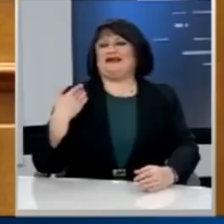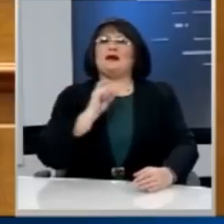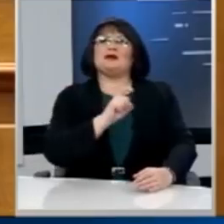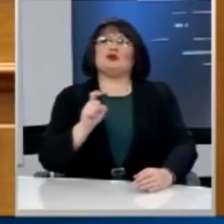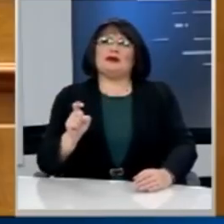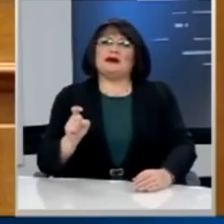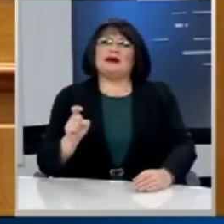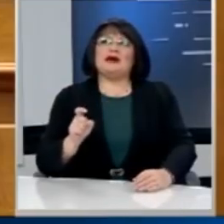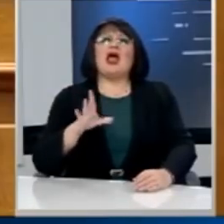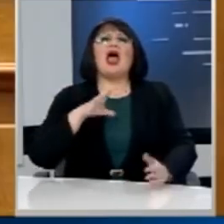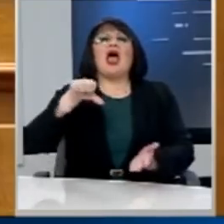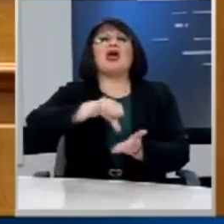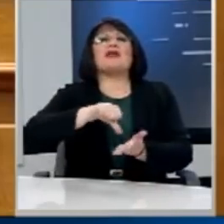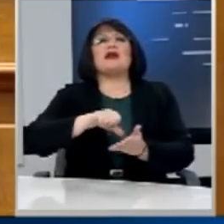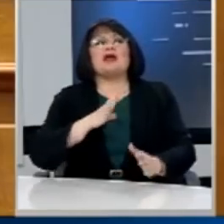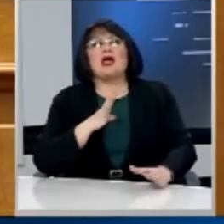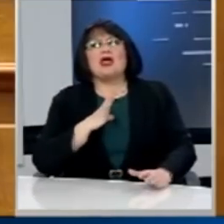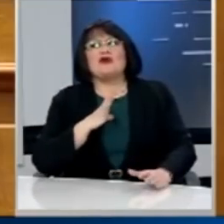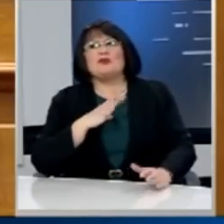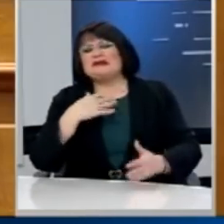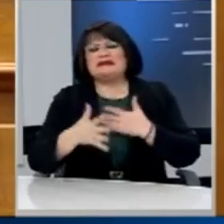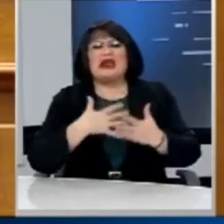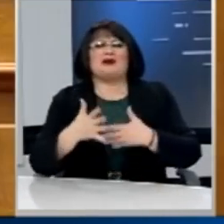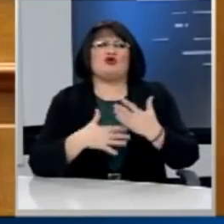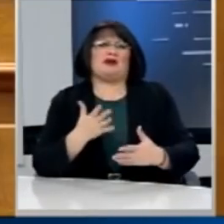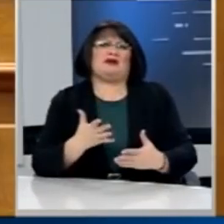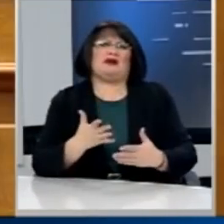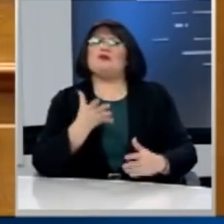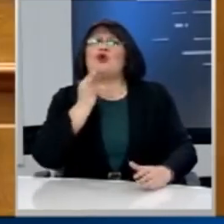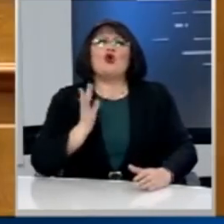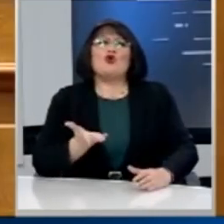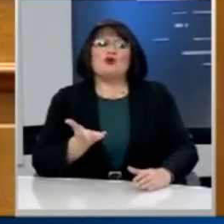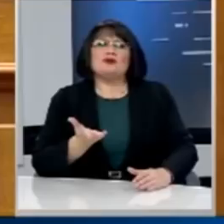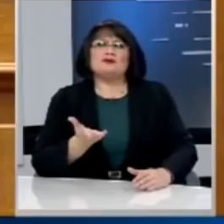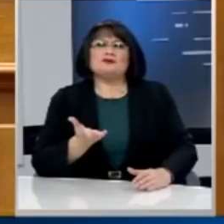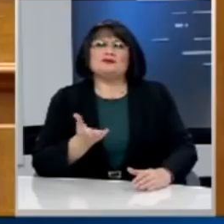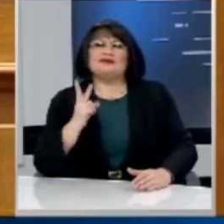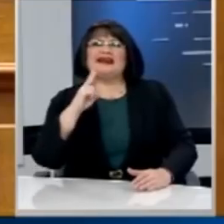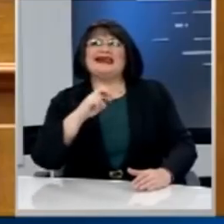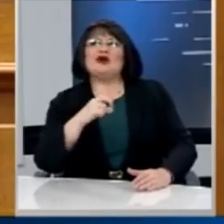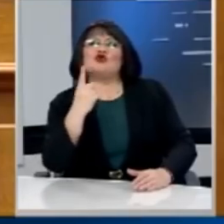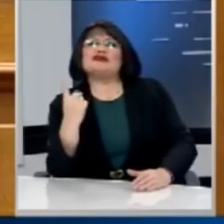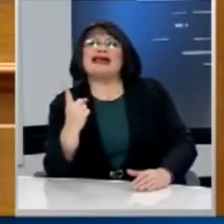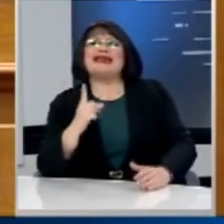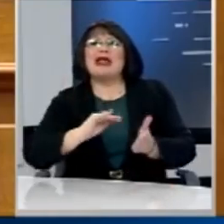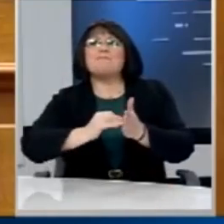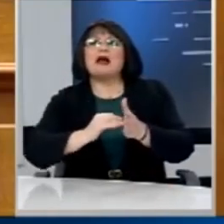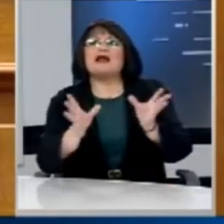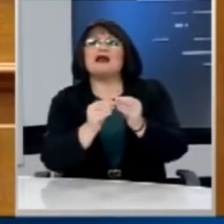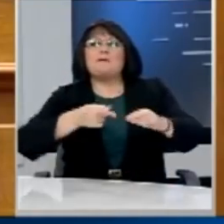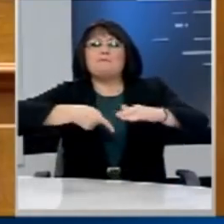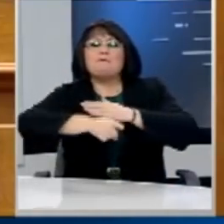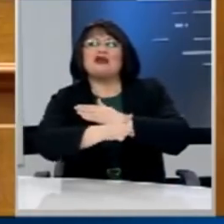εκατομμύρια Αθηναίοι ταλαιπωρήθηκαν, γιατί 21 υπάλληλοι του